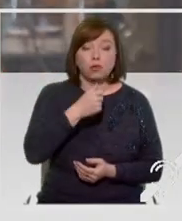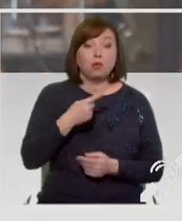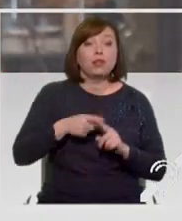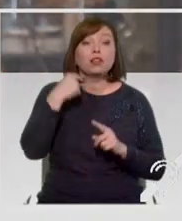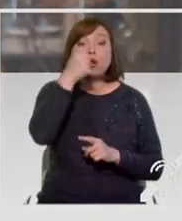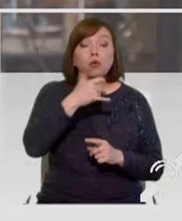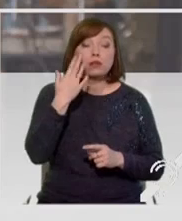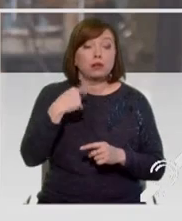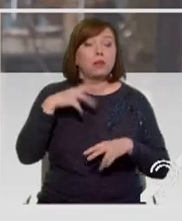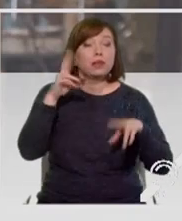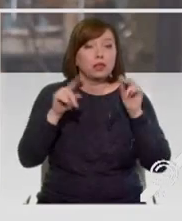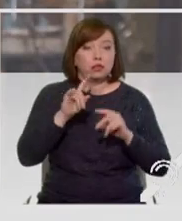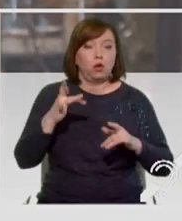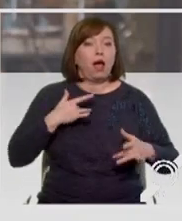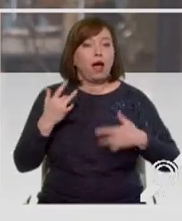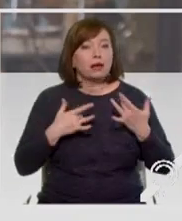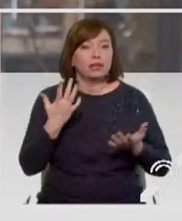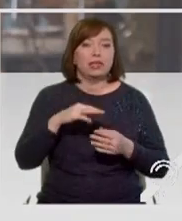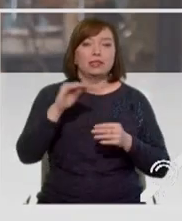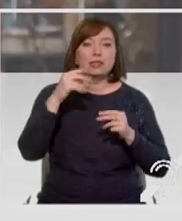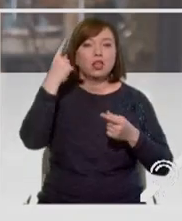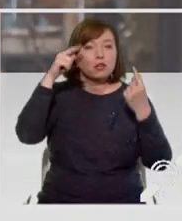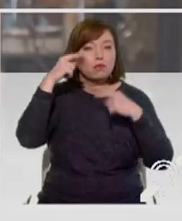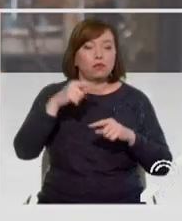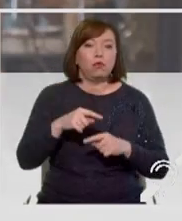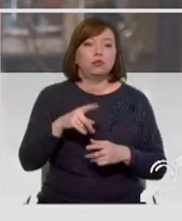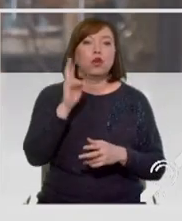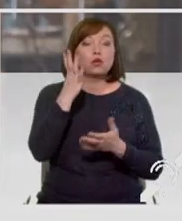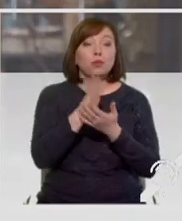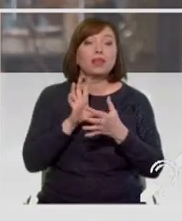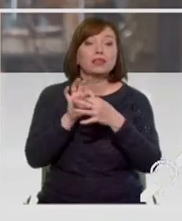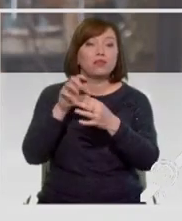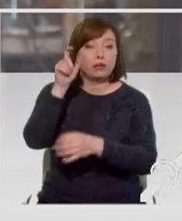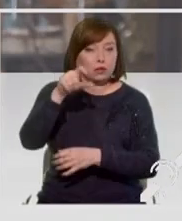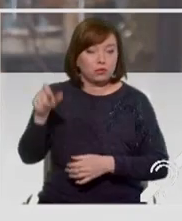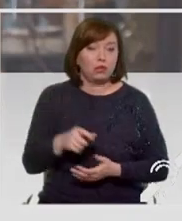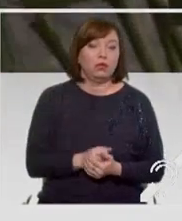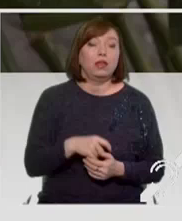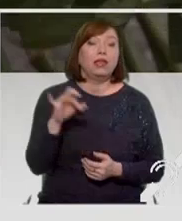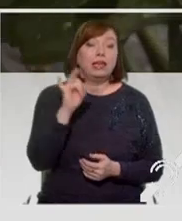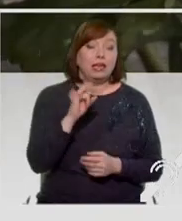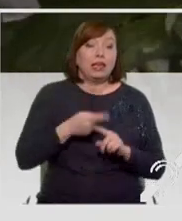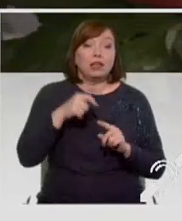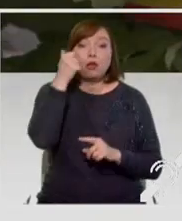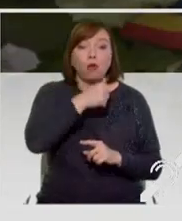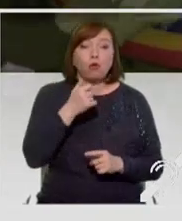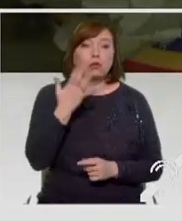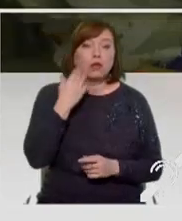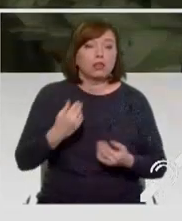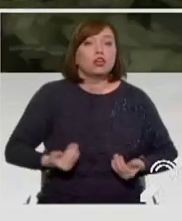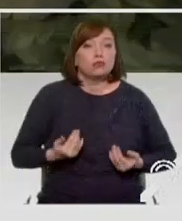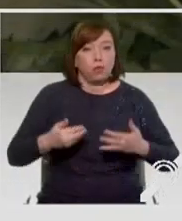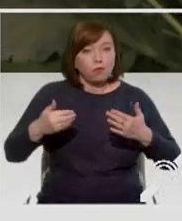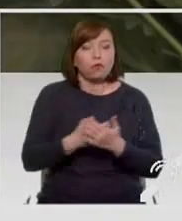sperăm noi că artiștii, creatorii se vor reconecta cu publicul și în același timp este un an în care trăim într-o nouă